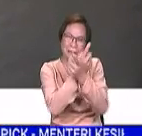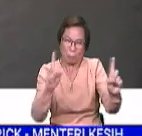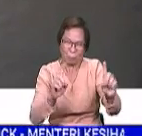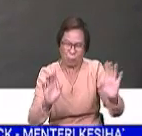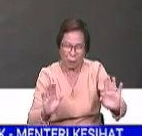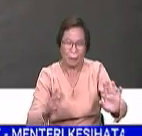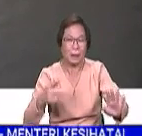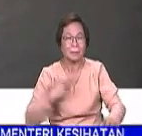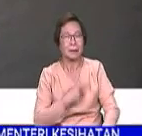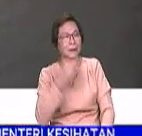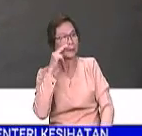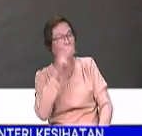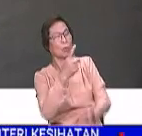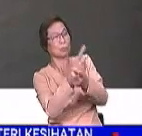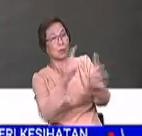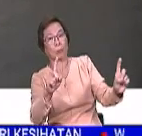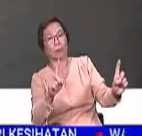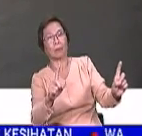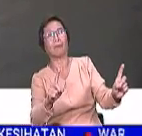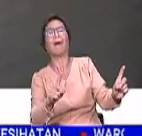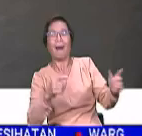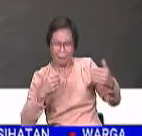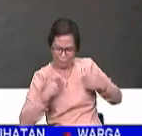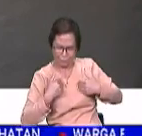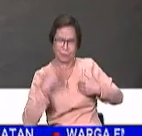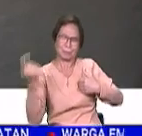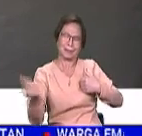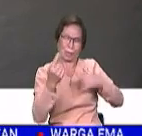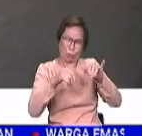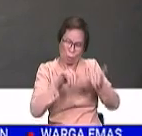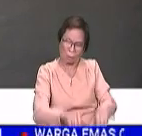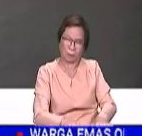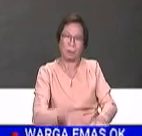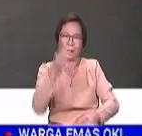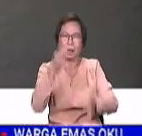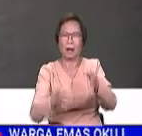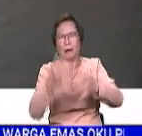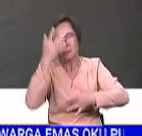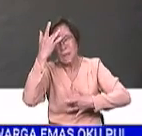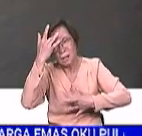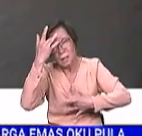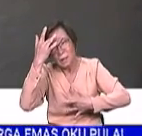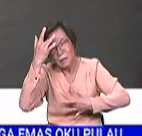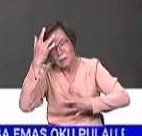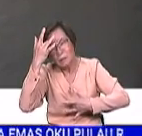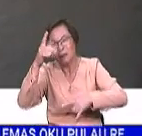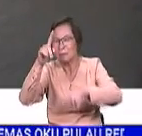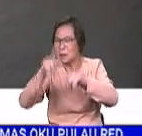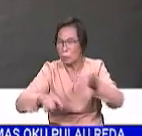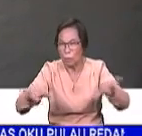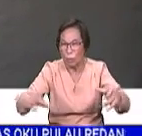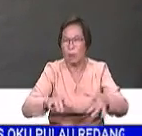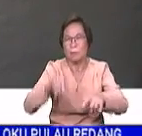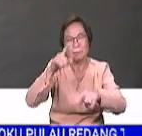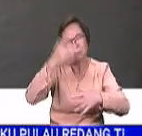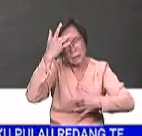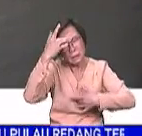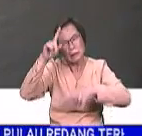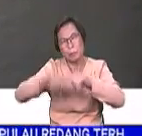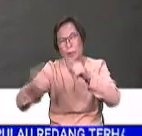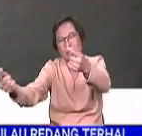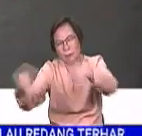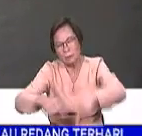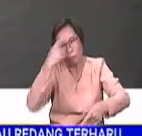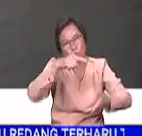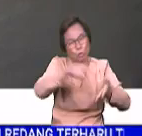bahwa demokrasi tidak akan pergi kemana-mana kalau tidak dapat melaksanakan out untuk